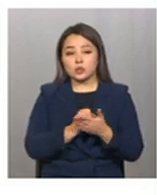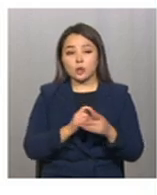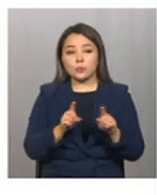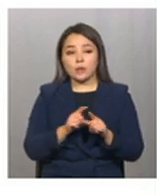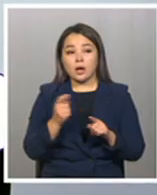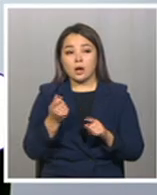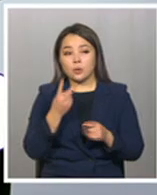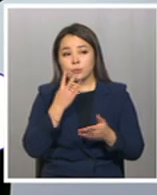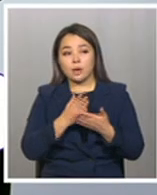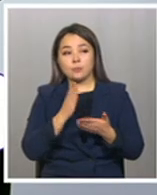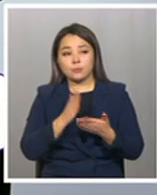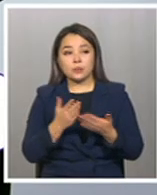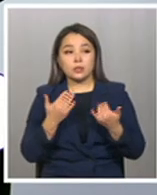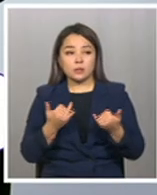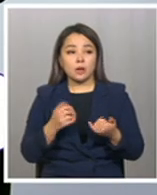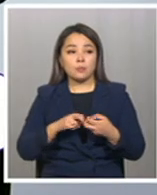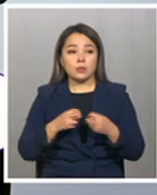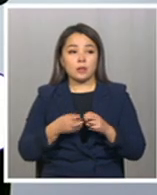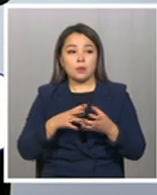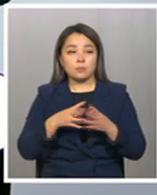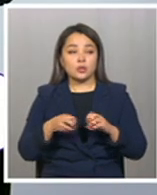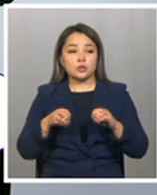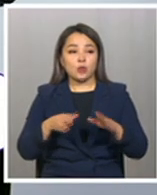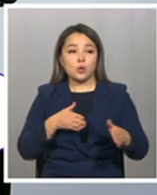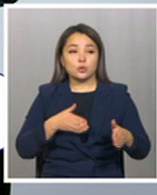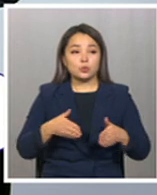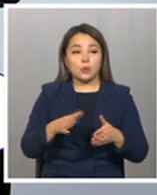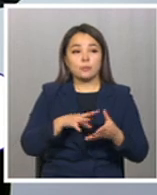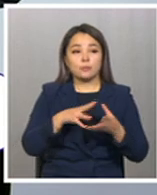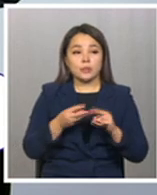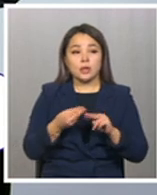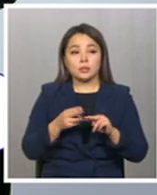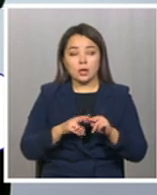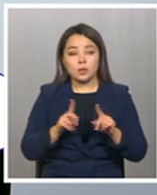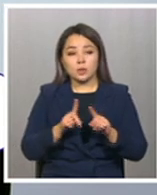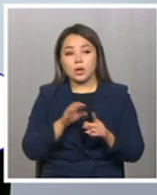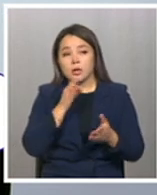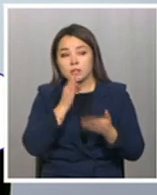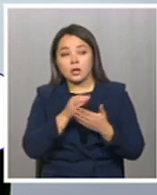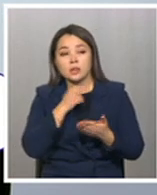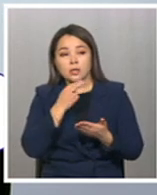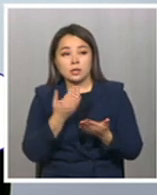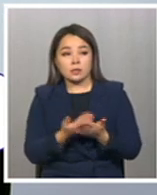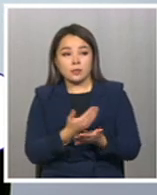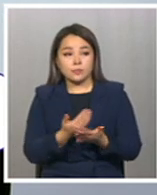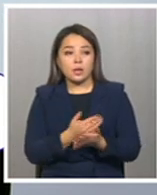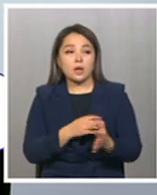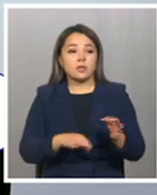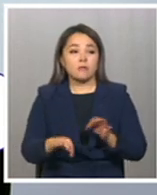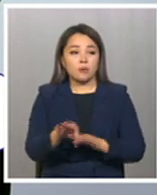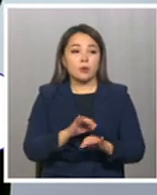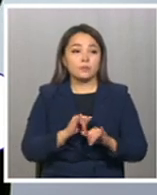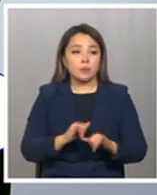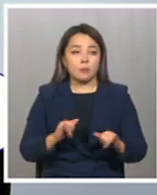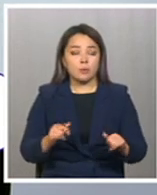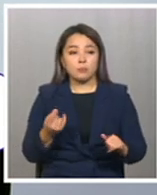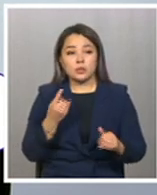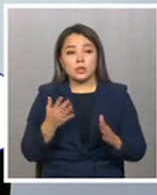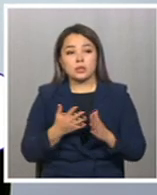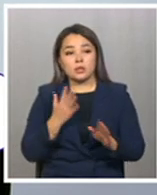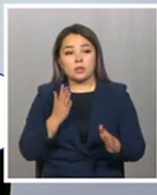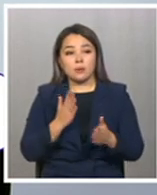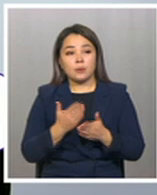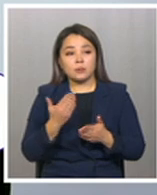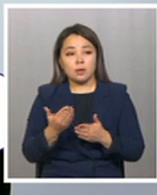аздығы болуы да мүмкін. Енді бұл мәселелерді шешудің қандай жолдары бар, соны қарастырып өтсек, бұл инфрақұрылымды дамыту ең бірінші кезекте,